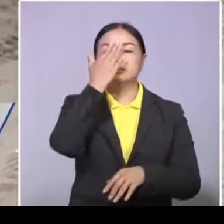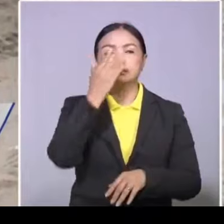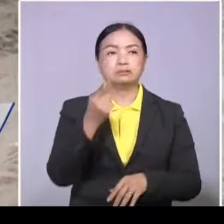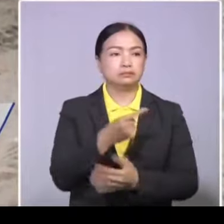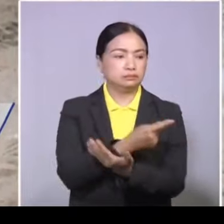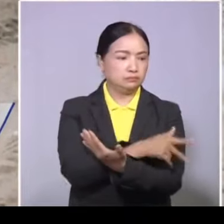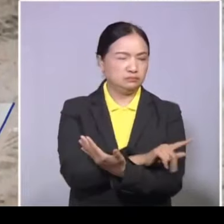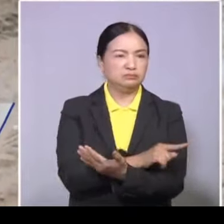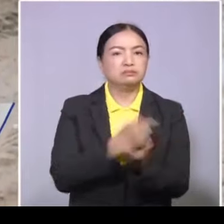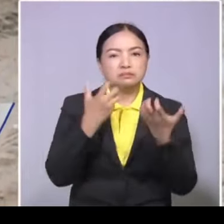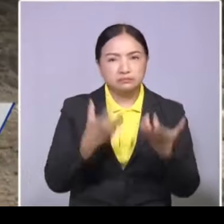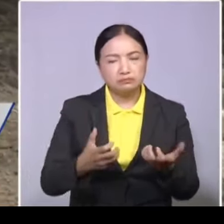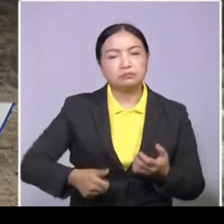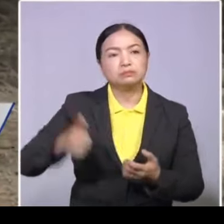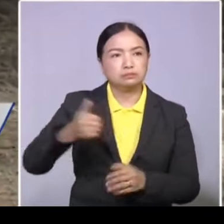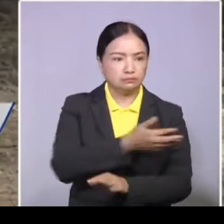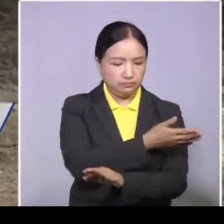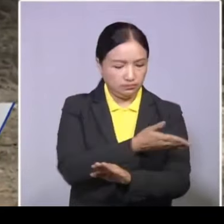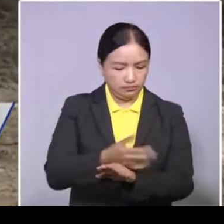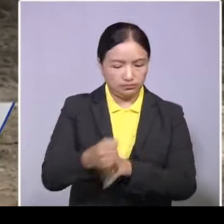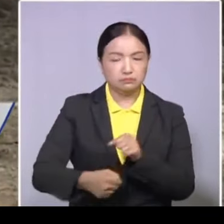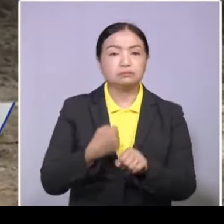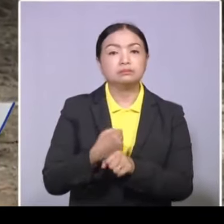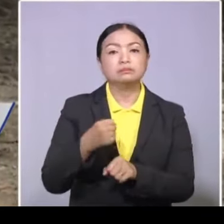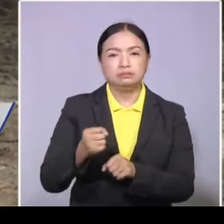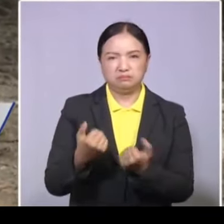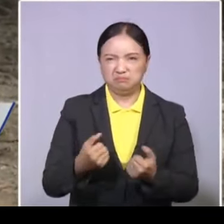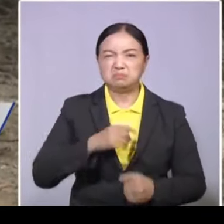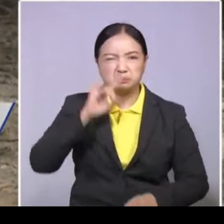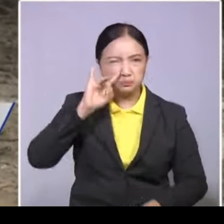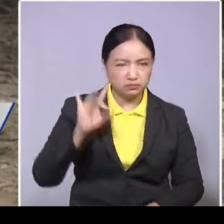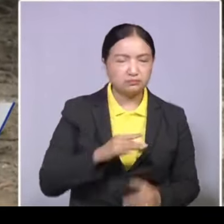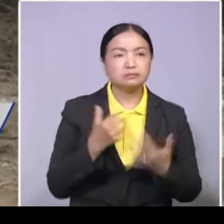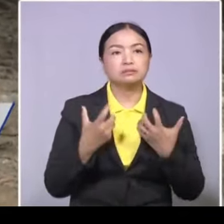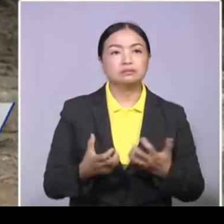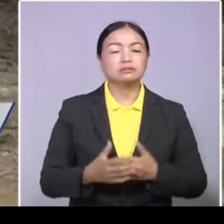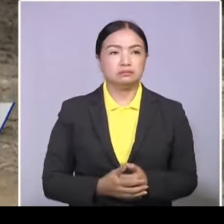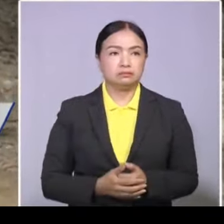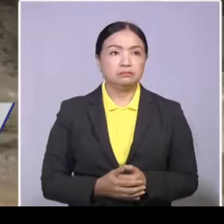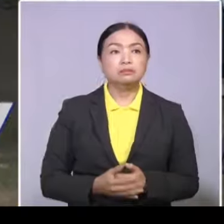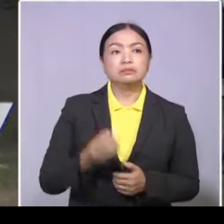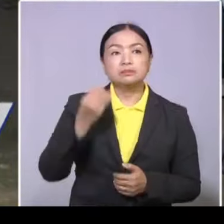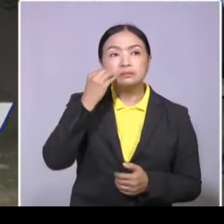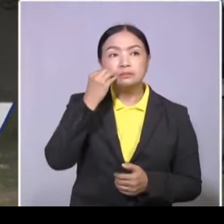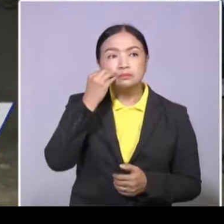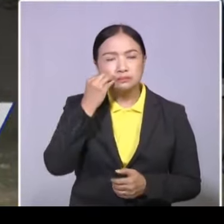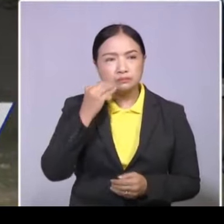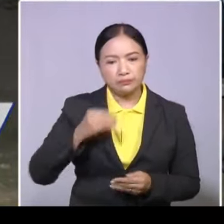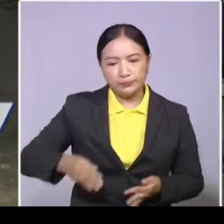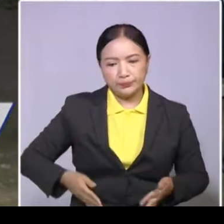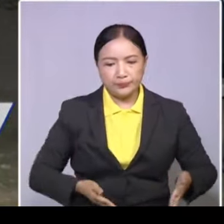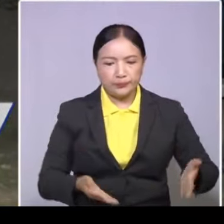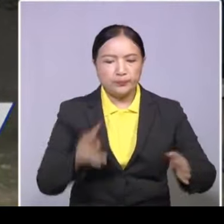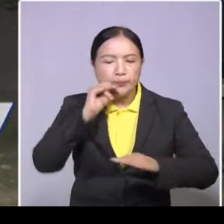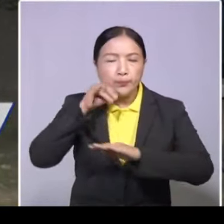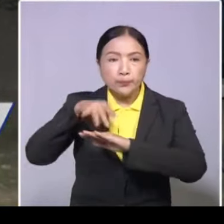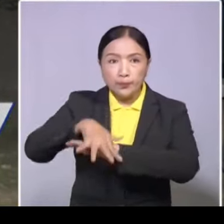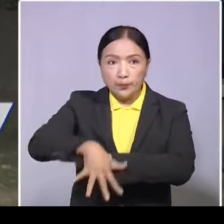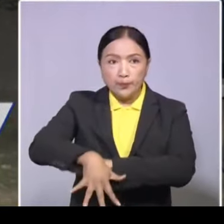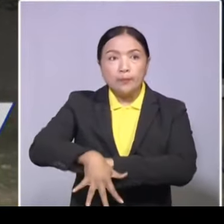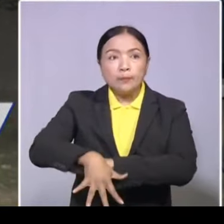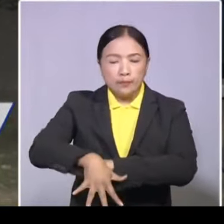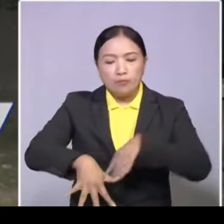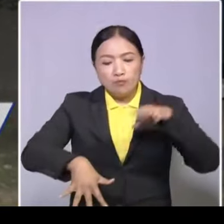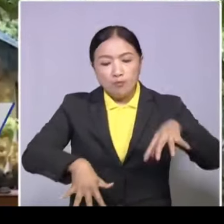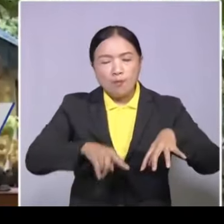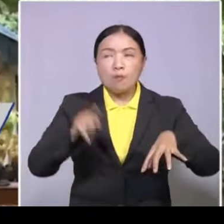ภูเก็ตรอบนี้หนักสุดในรอบหลาย10ปีไม่เคยพบเคยเจอมาก่อนค่ะอย่างบ้านที่ปลูกติดอยู่กับริมน้ำตกบ้านหัวควนซึ่งรับน้ำมา